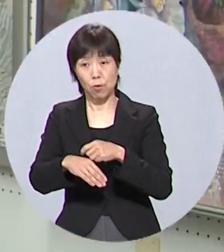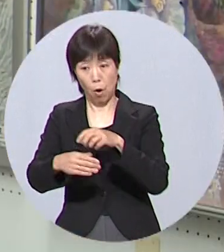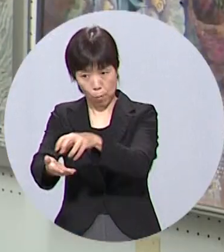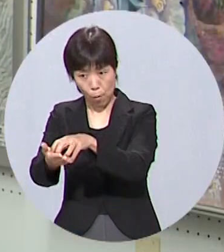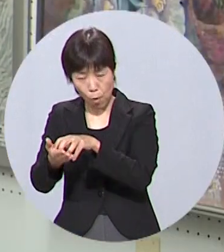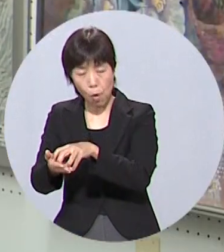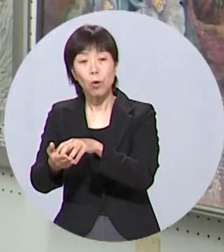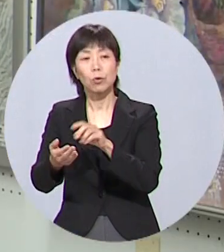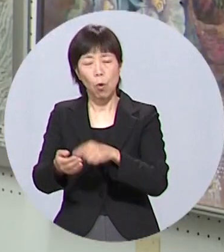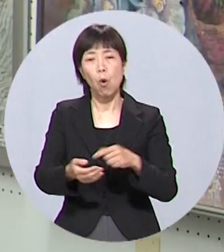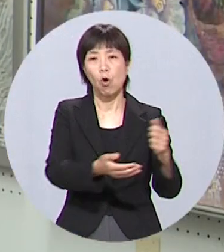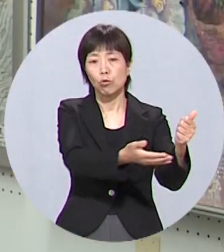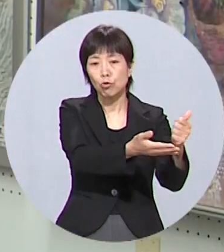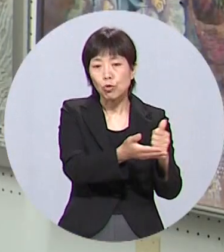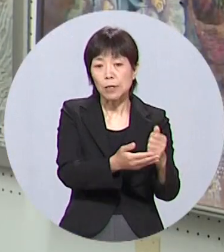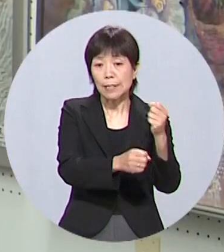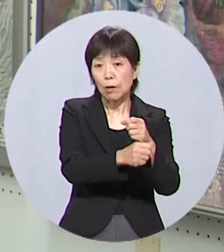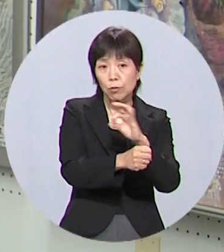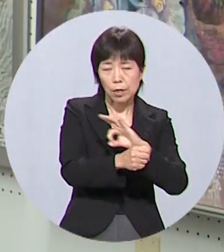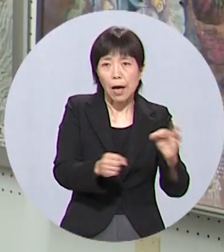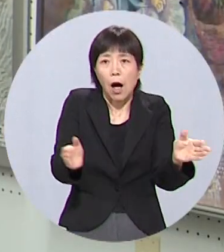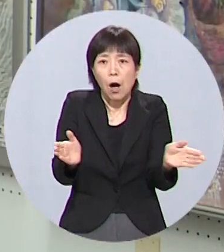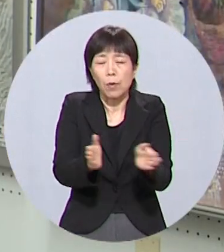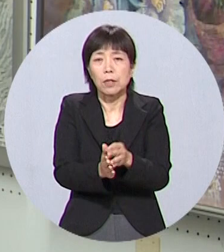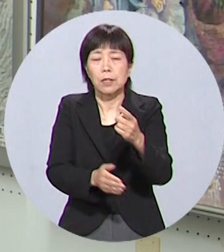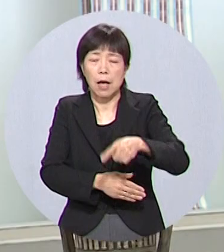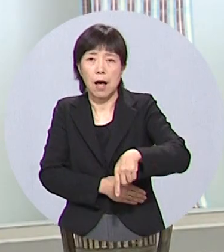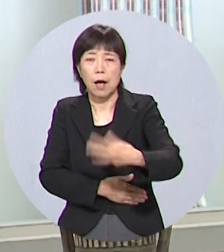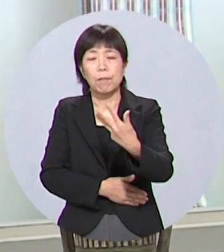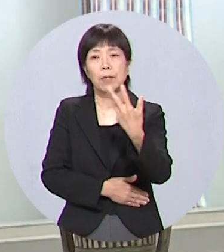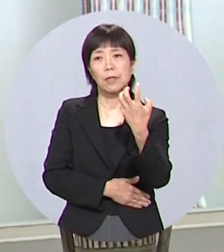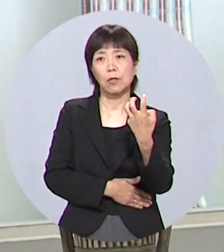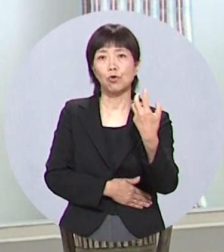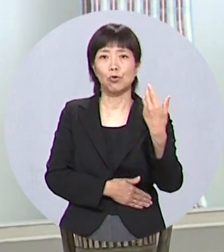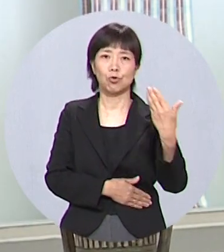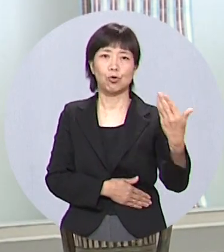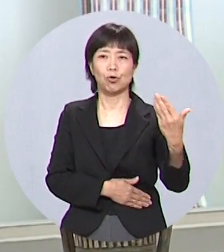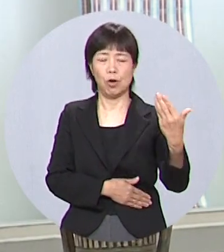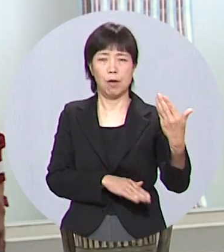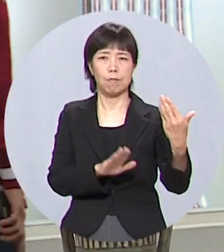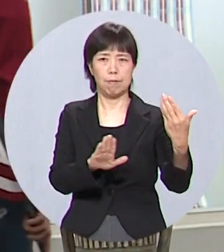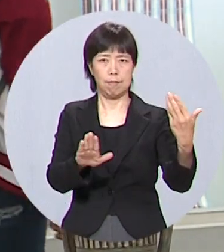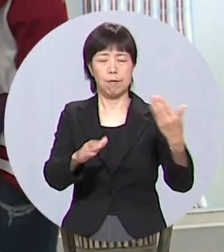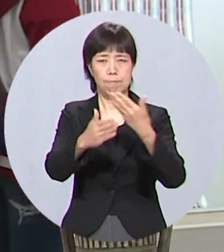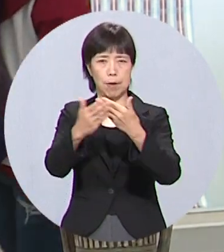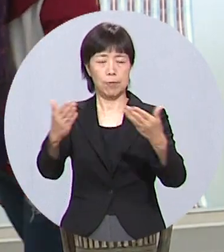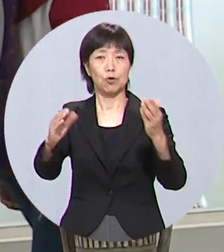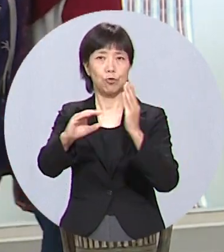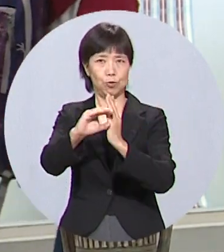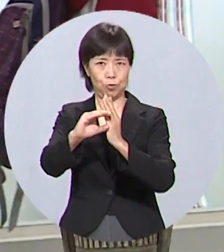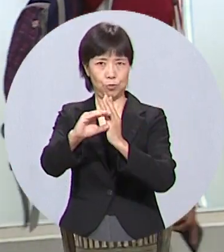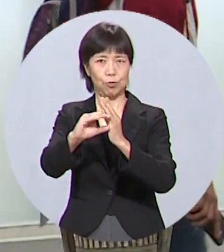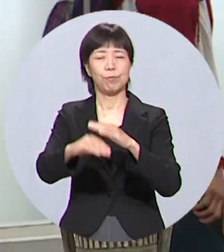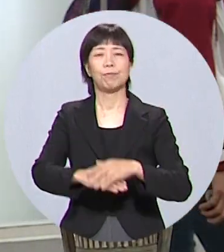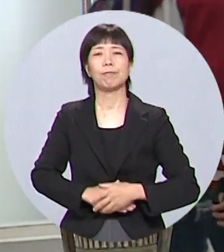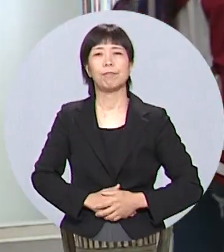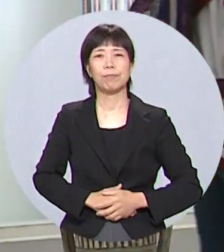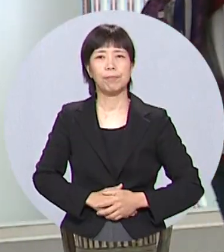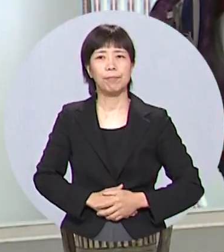招待作品など合計1839点が展示されています。